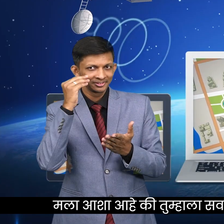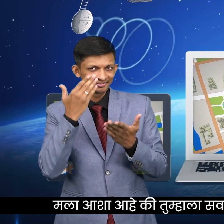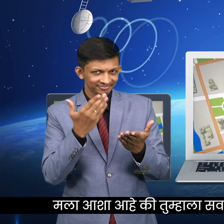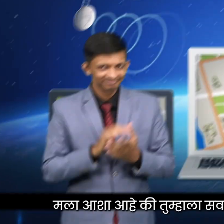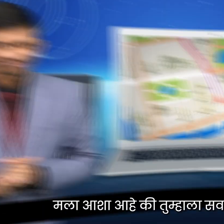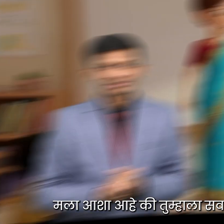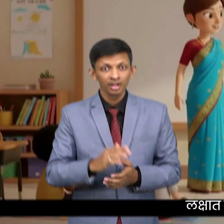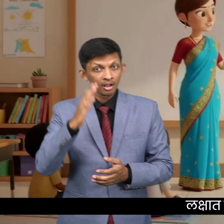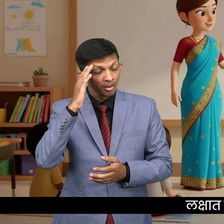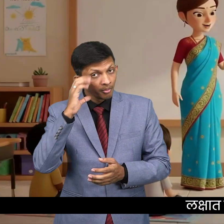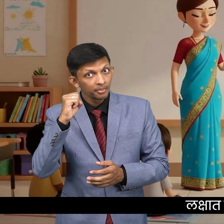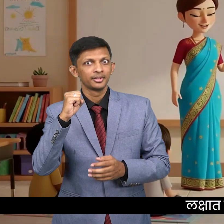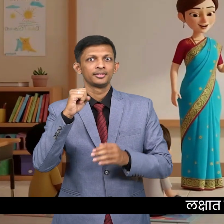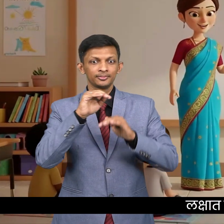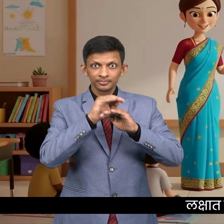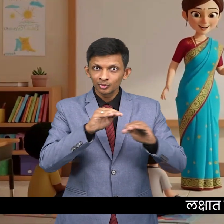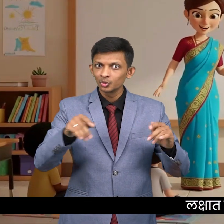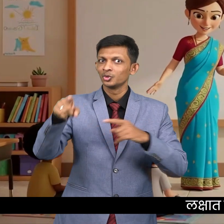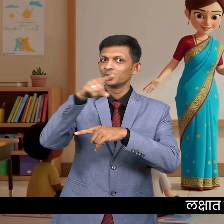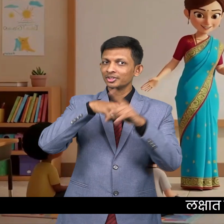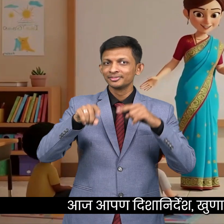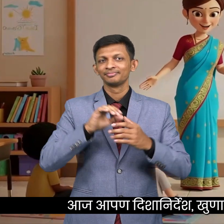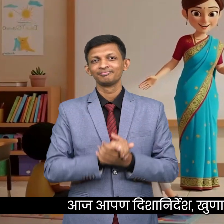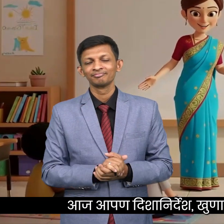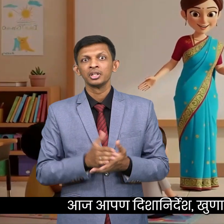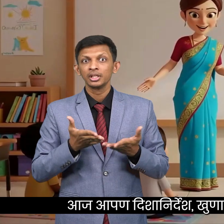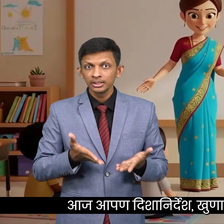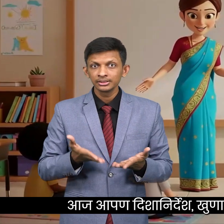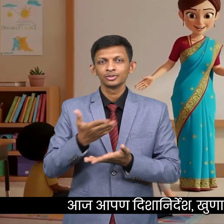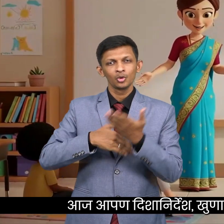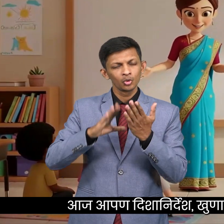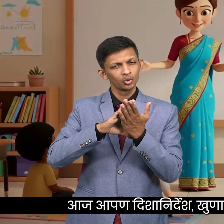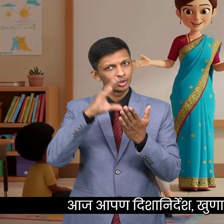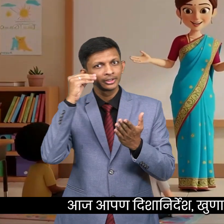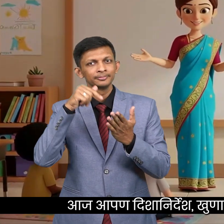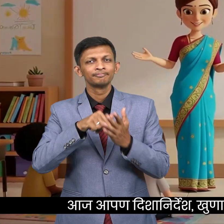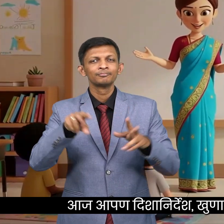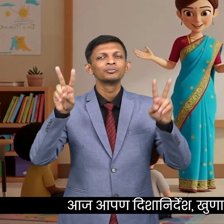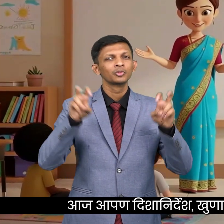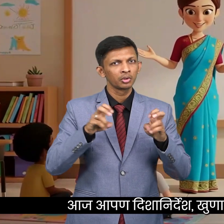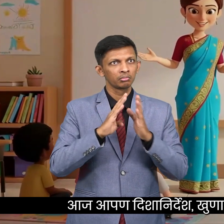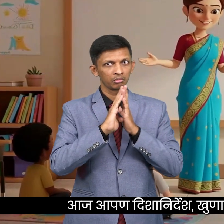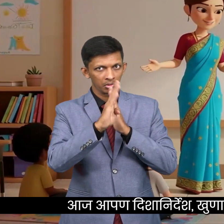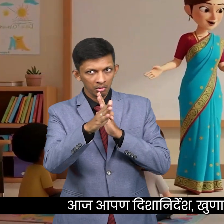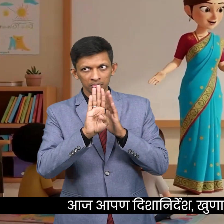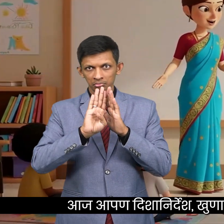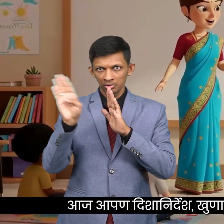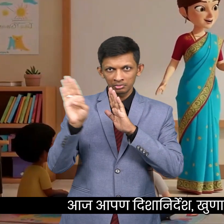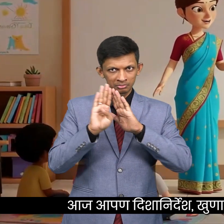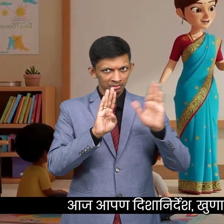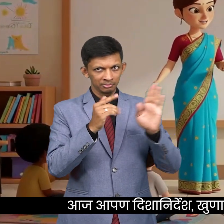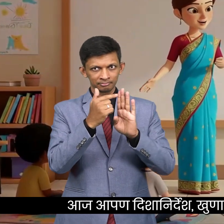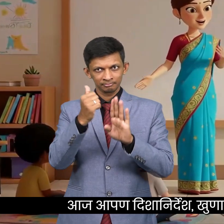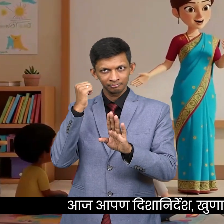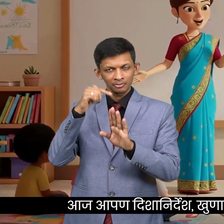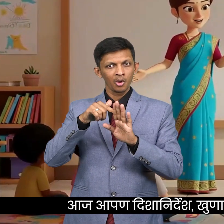असेल. लक्षात ठेवा मुलांनो, आज आपण दिशा निर्देश, खुणा आणि